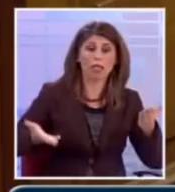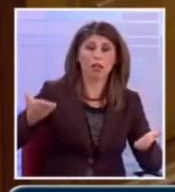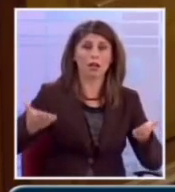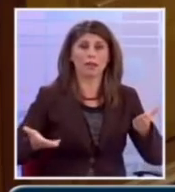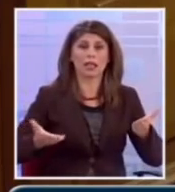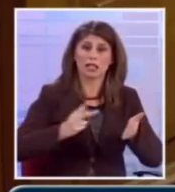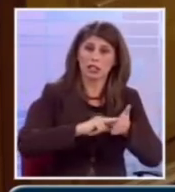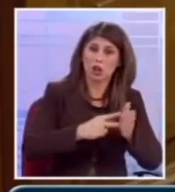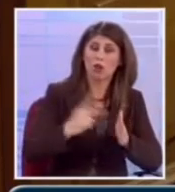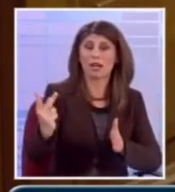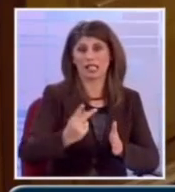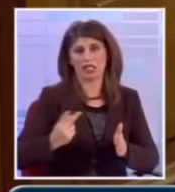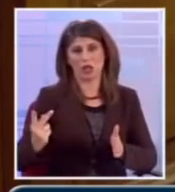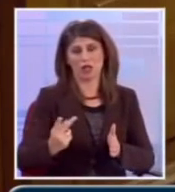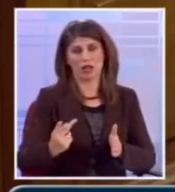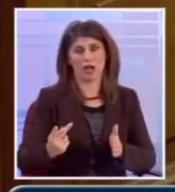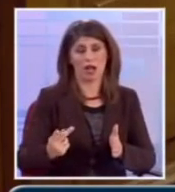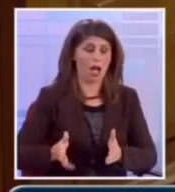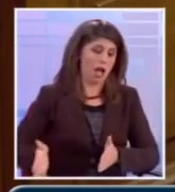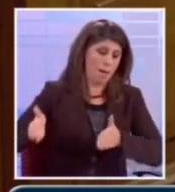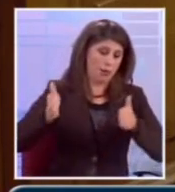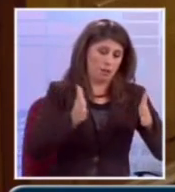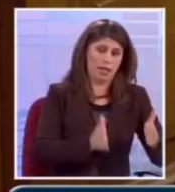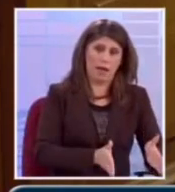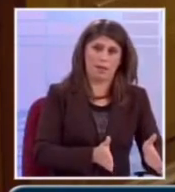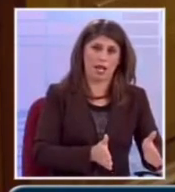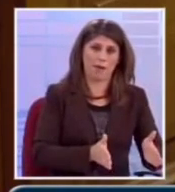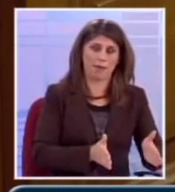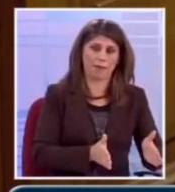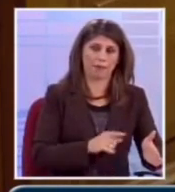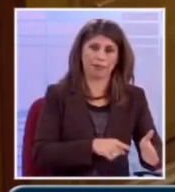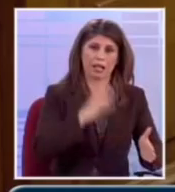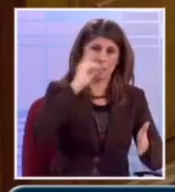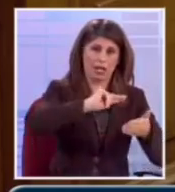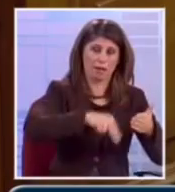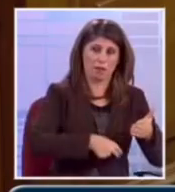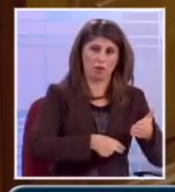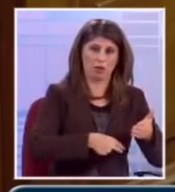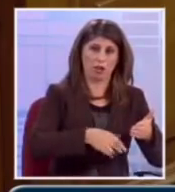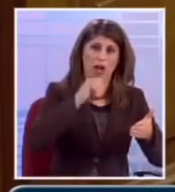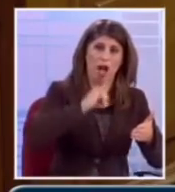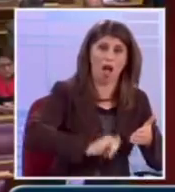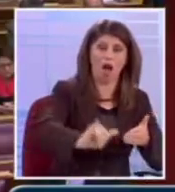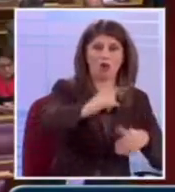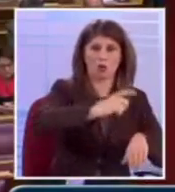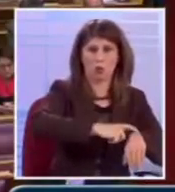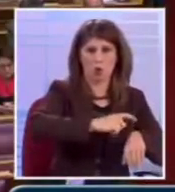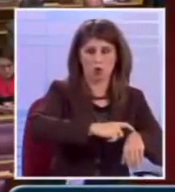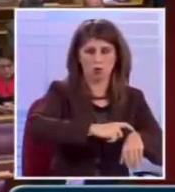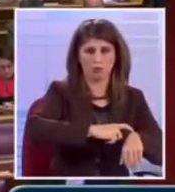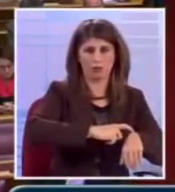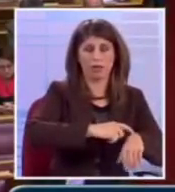οικονομία. Από τη μια μεριά είναι το μνημόνιο αορής του χρόνου